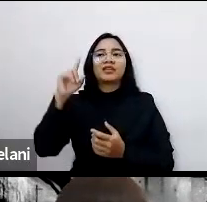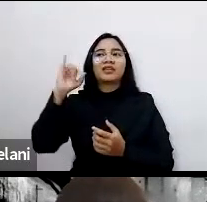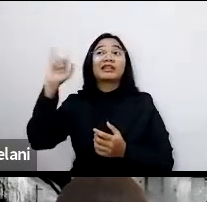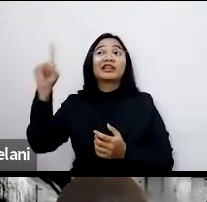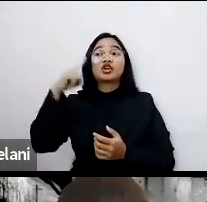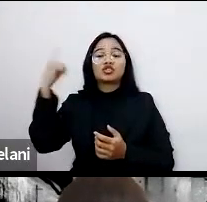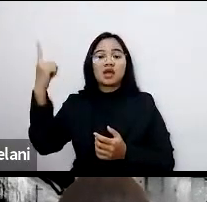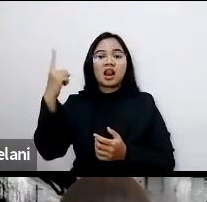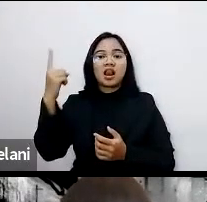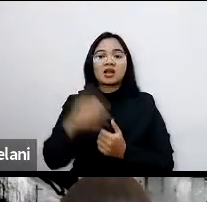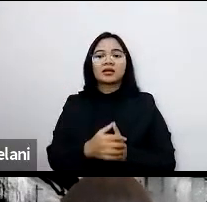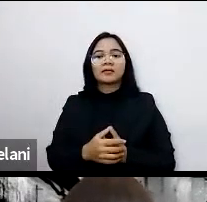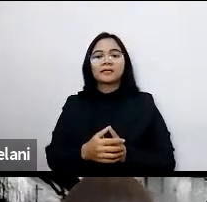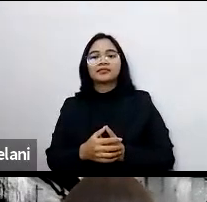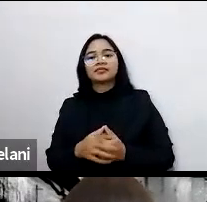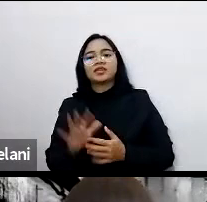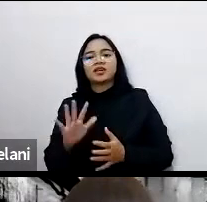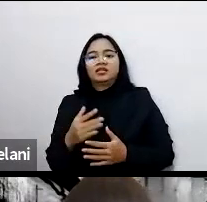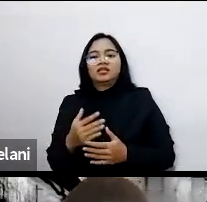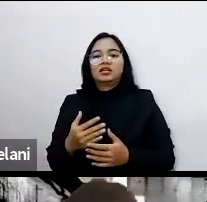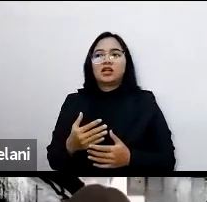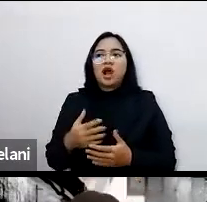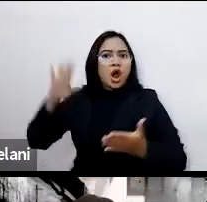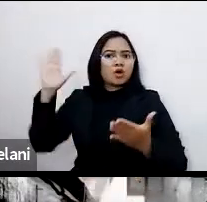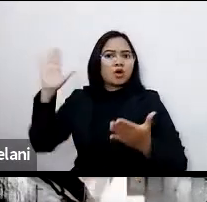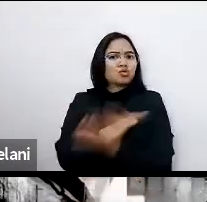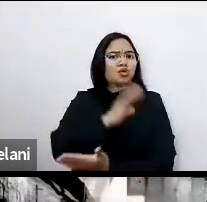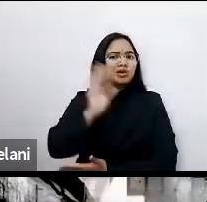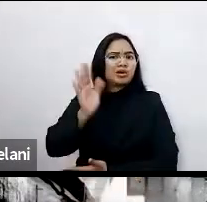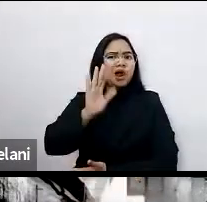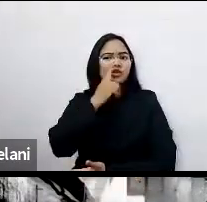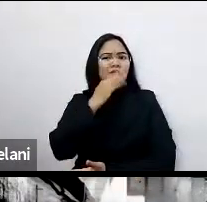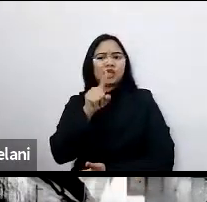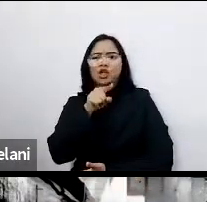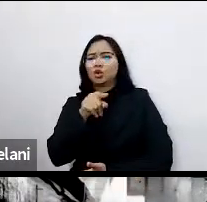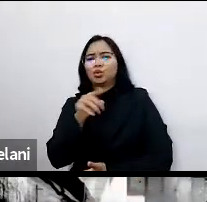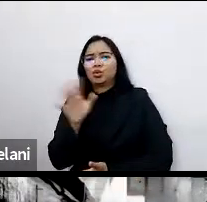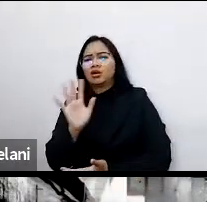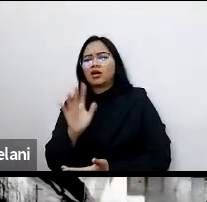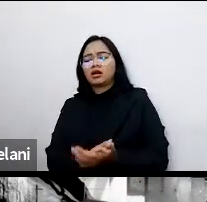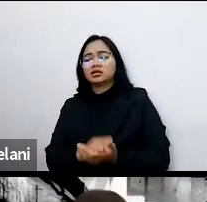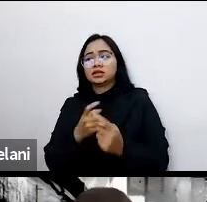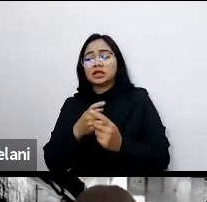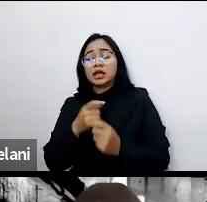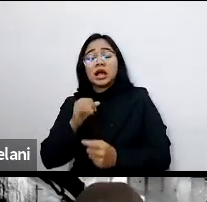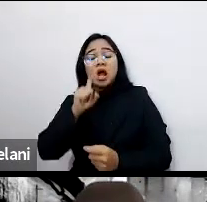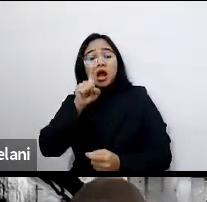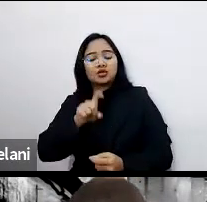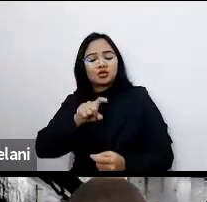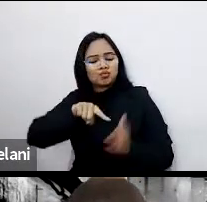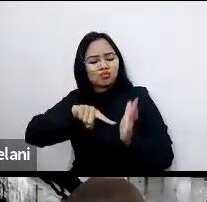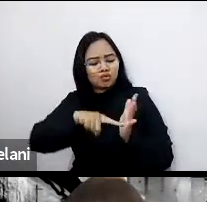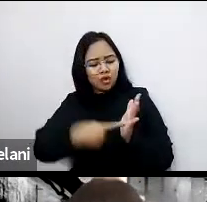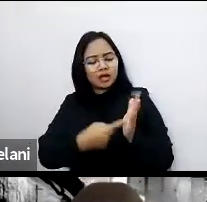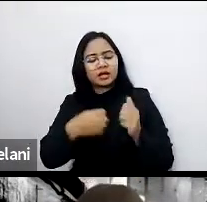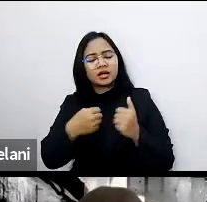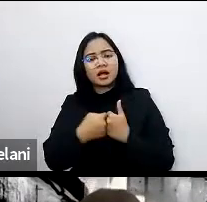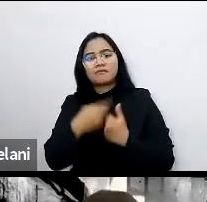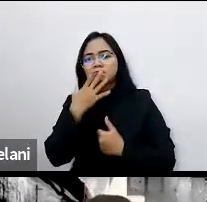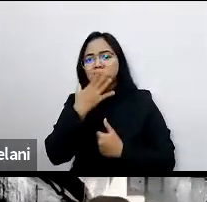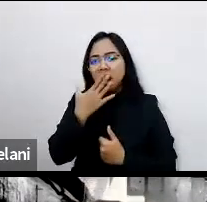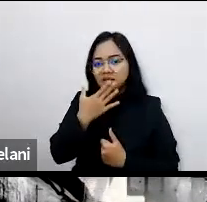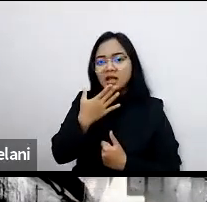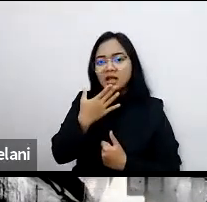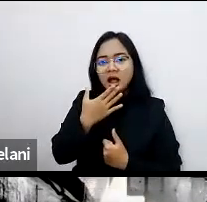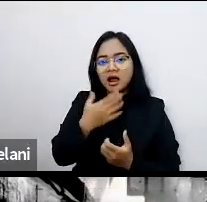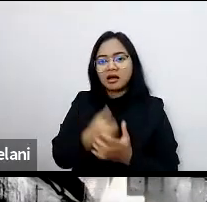tidak ujuk-ujuk tidak tiba-tiba harus mulai dari penguasaan bahasa juga harus ya